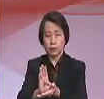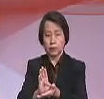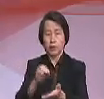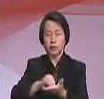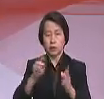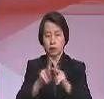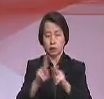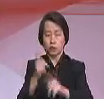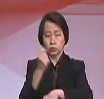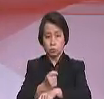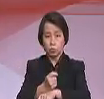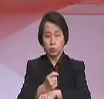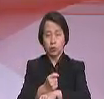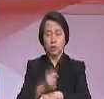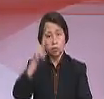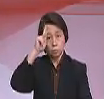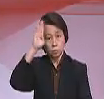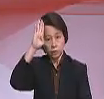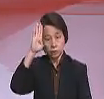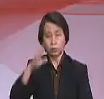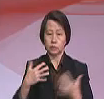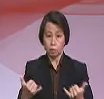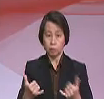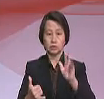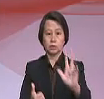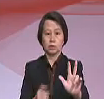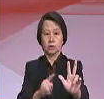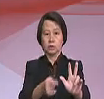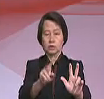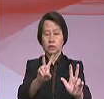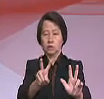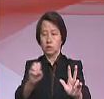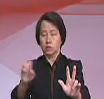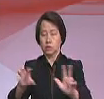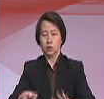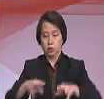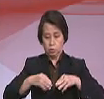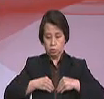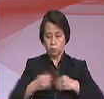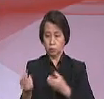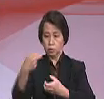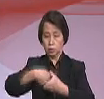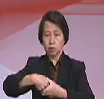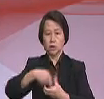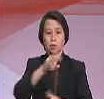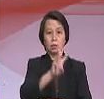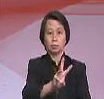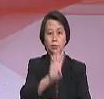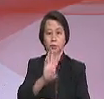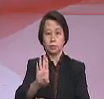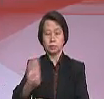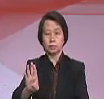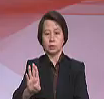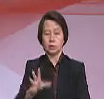di Kampung Tokong Serendah Kota Baru. Setakat ini, 3,200 permohonan diterima bagi menyertai program WBB